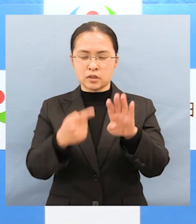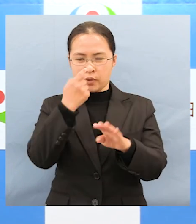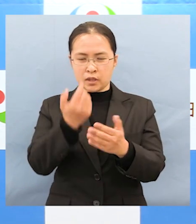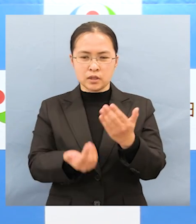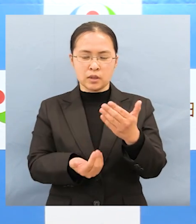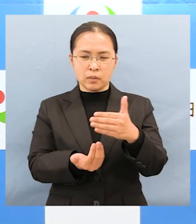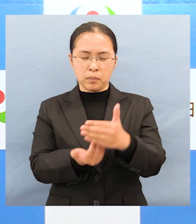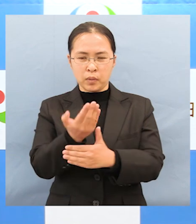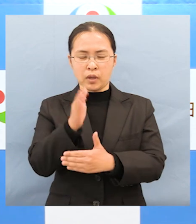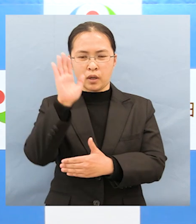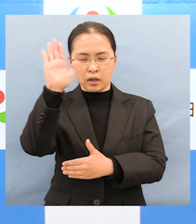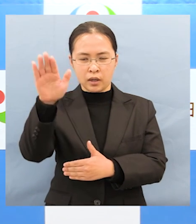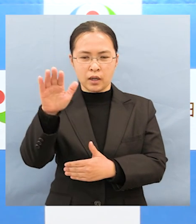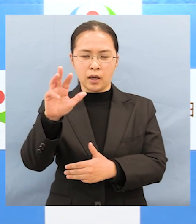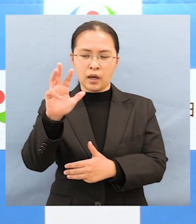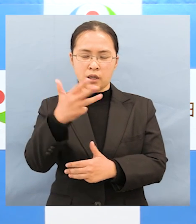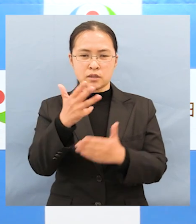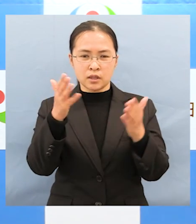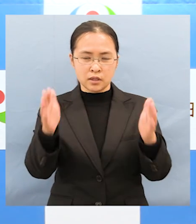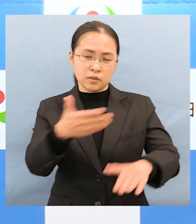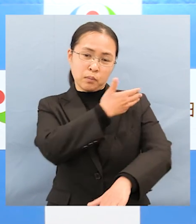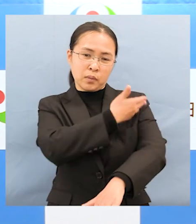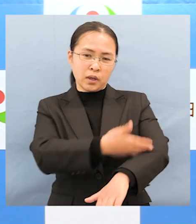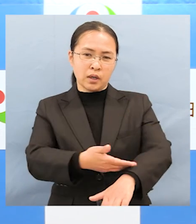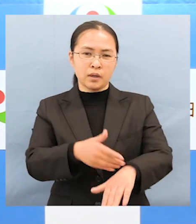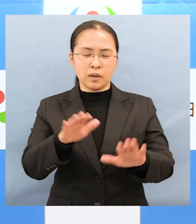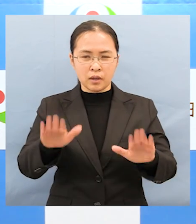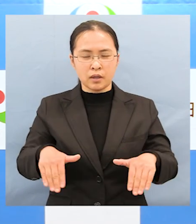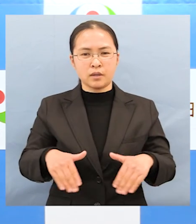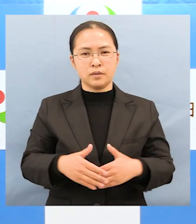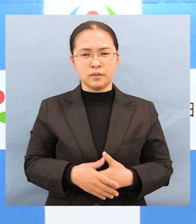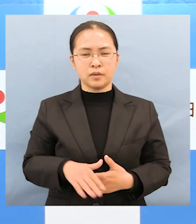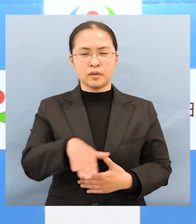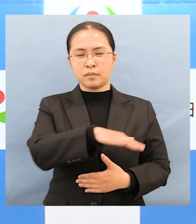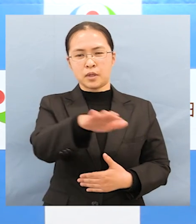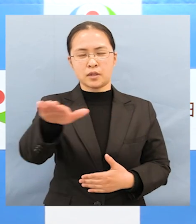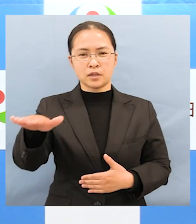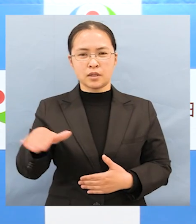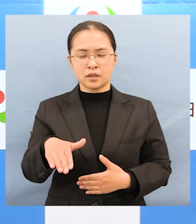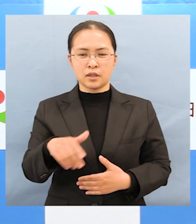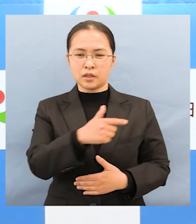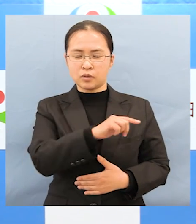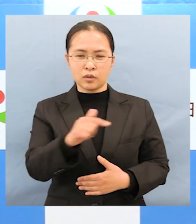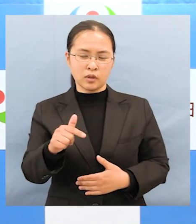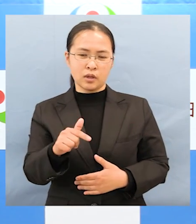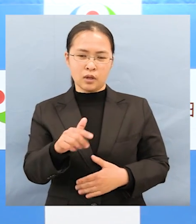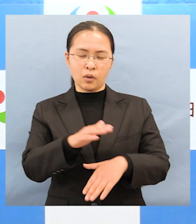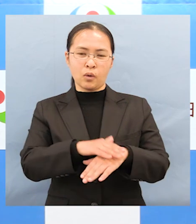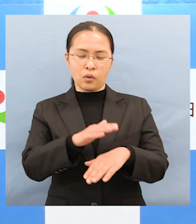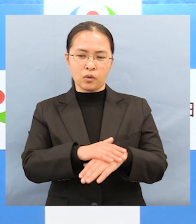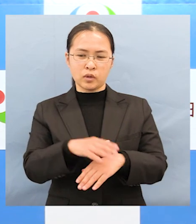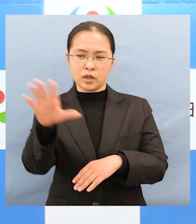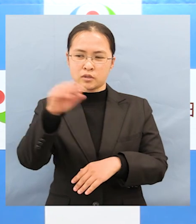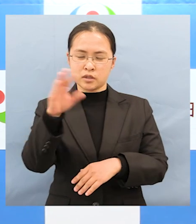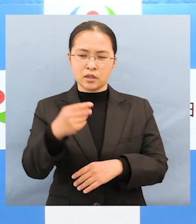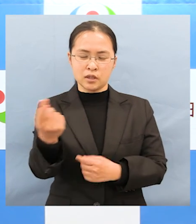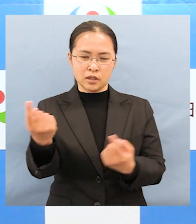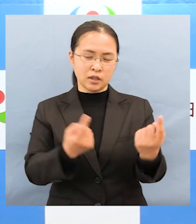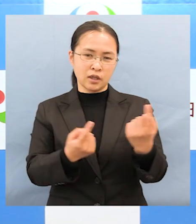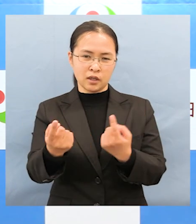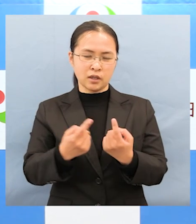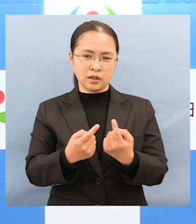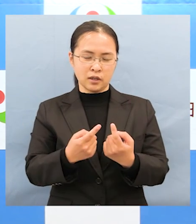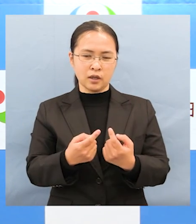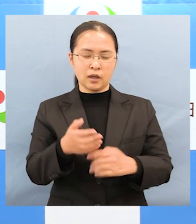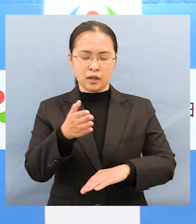選してからこれで8ヶ月が経ったわけでありますけれども、皆さんにさまざまな形で取材に来ていただきまして、本